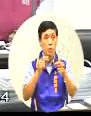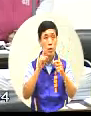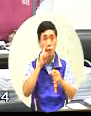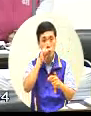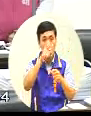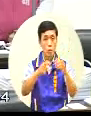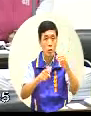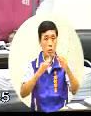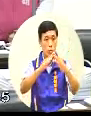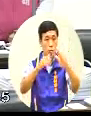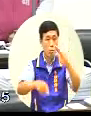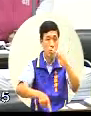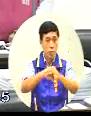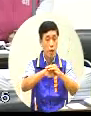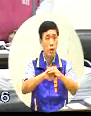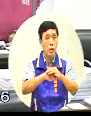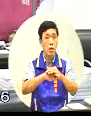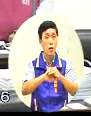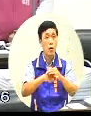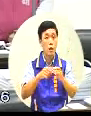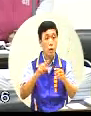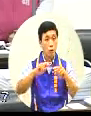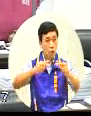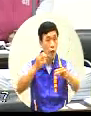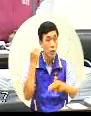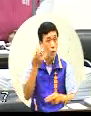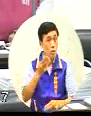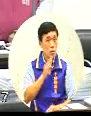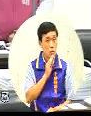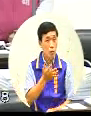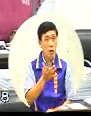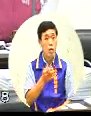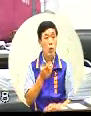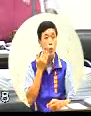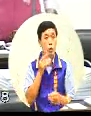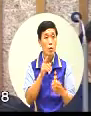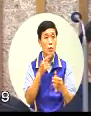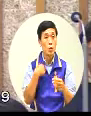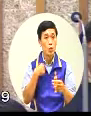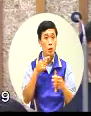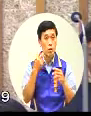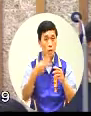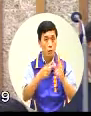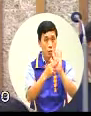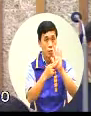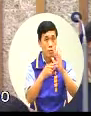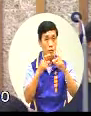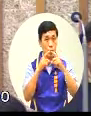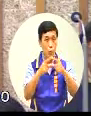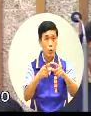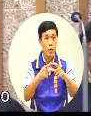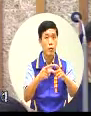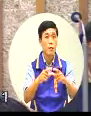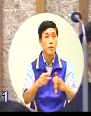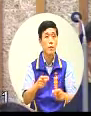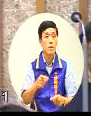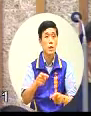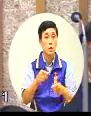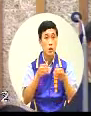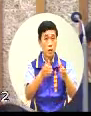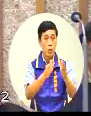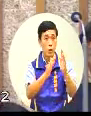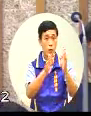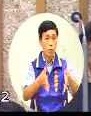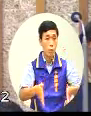建吗？是这样认定吗？我是想因为我有遇到这个问题， 应该是跟议员做一个说明，就是说只 但他瓷